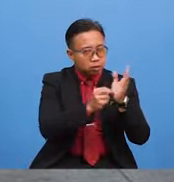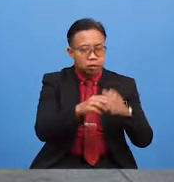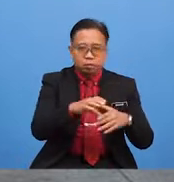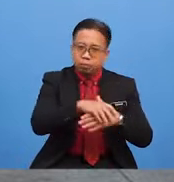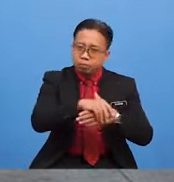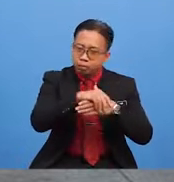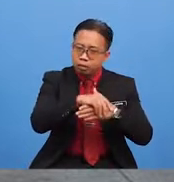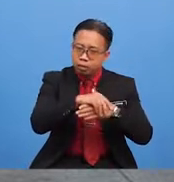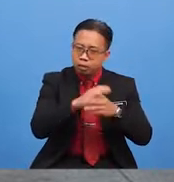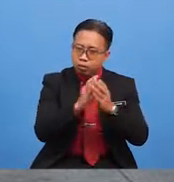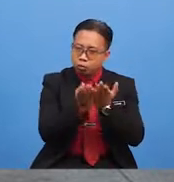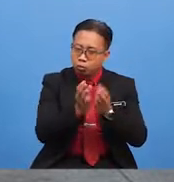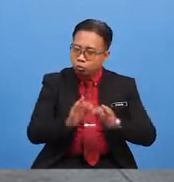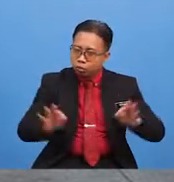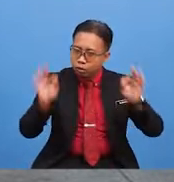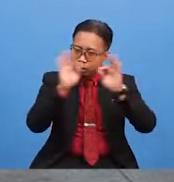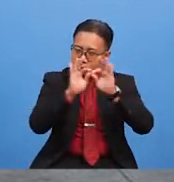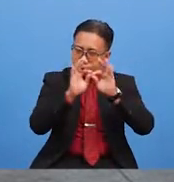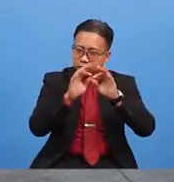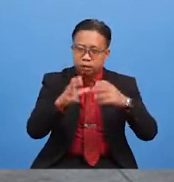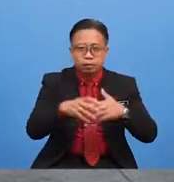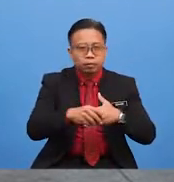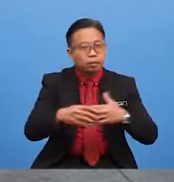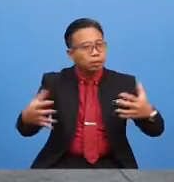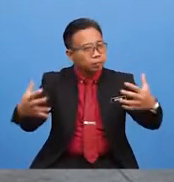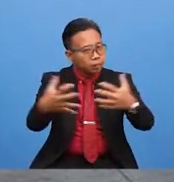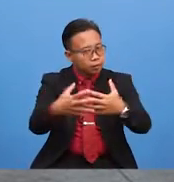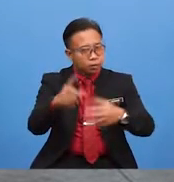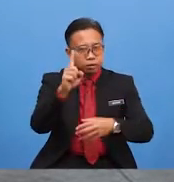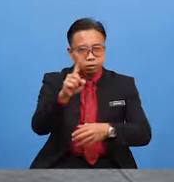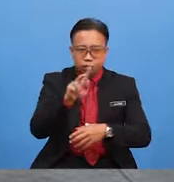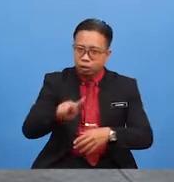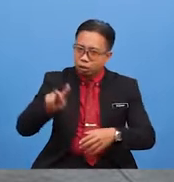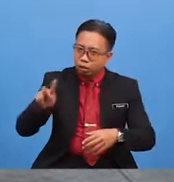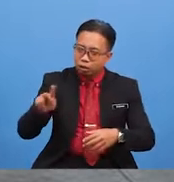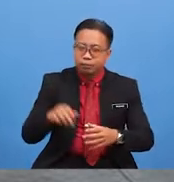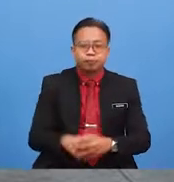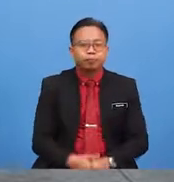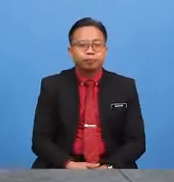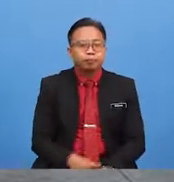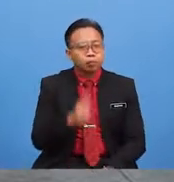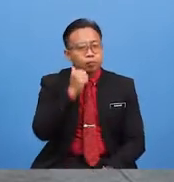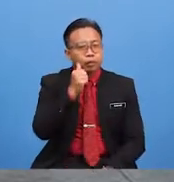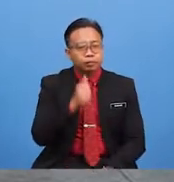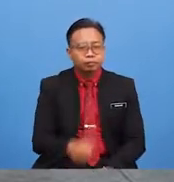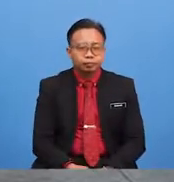memegang buku cerita sambil memeluk seorang kanak-kanak perempuan.